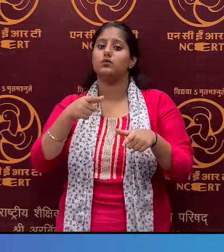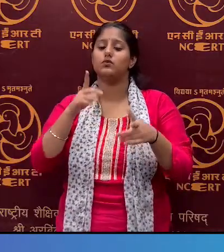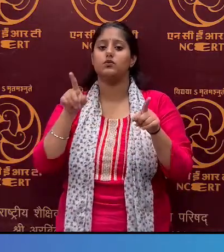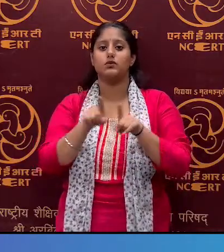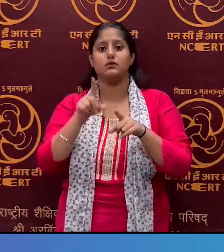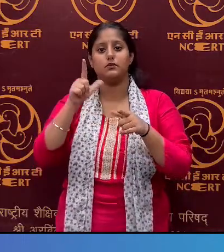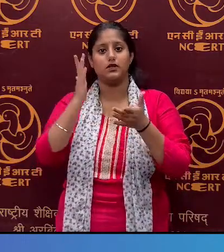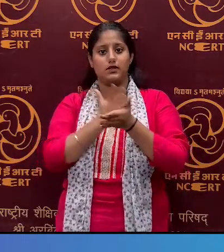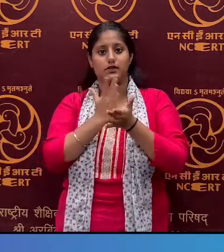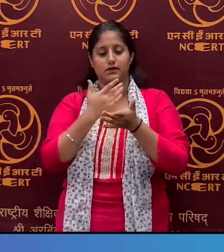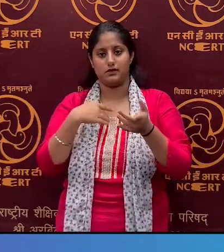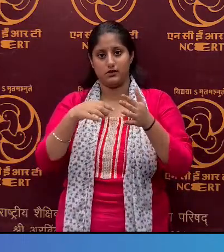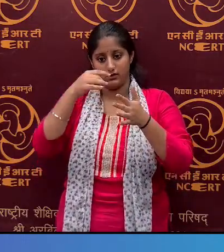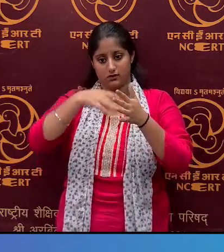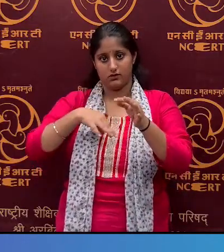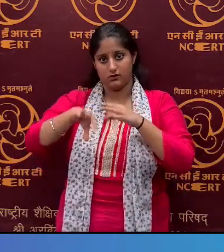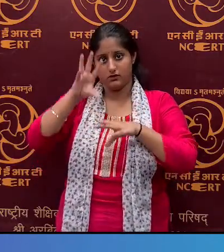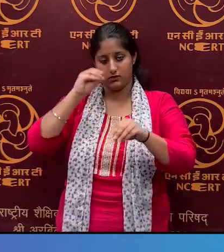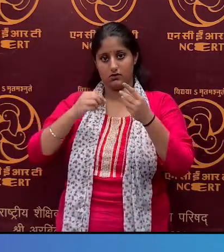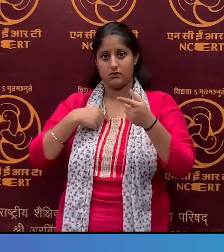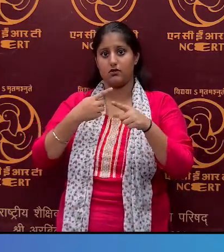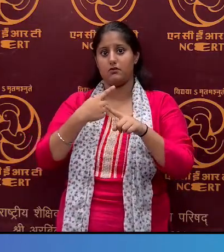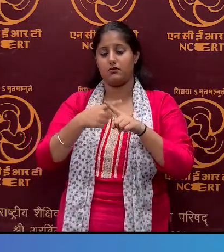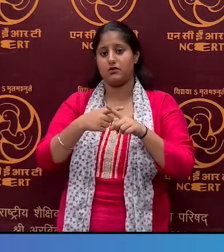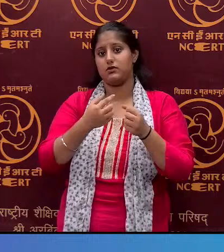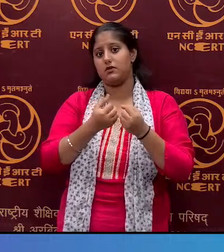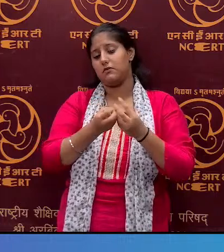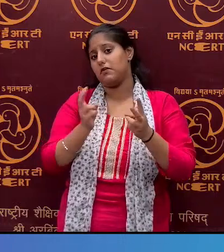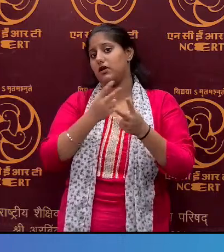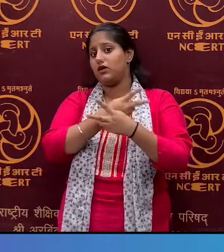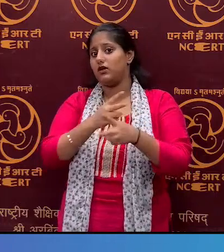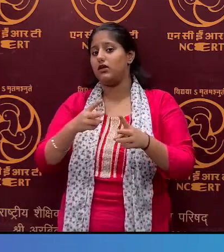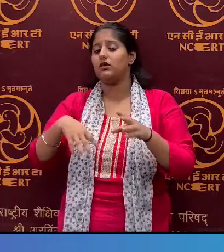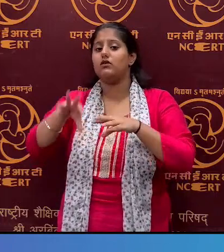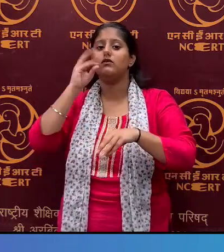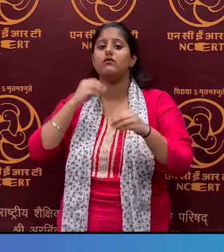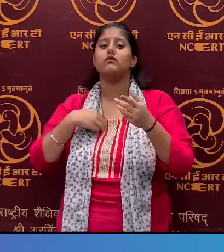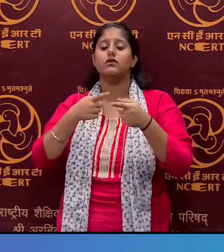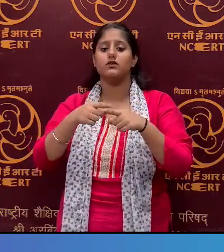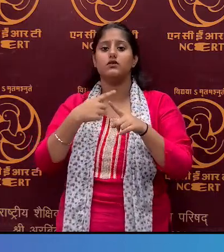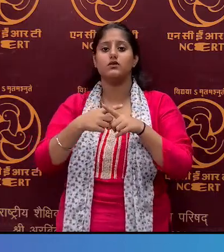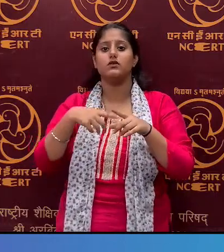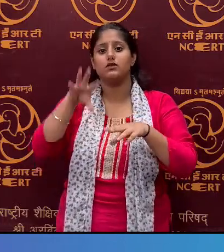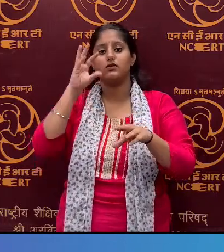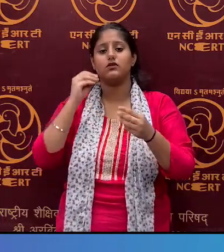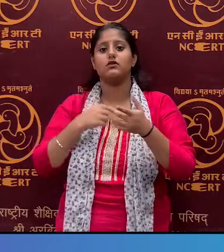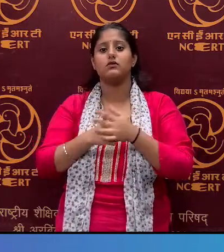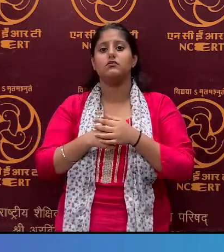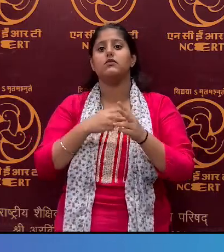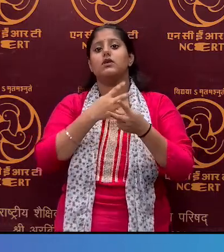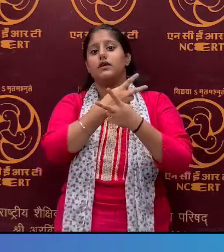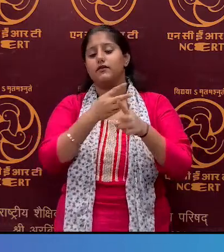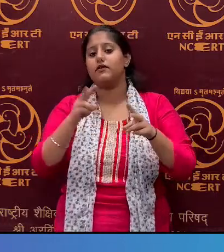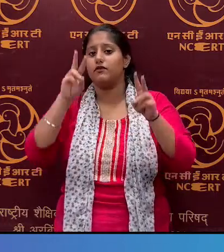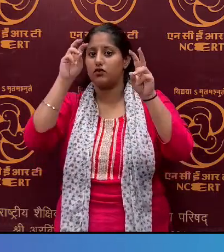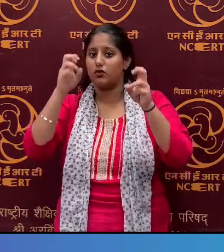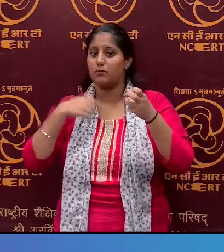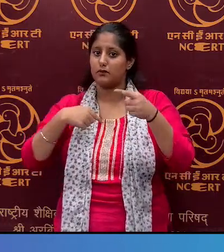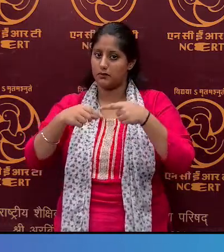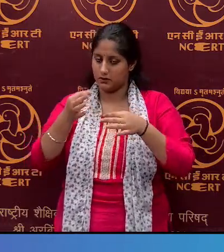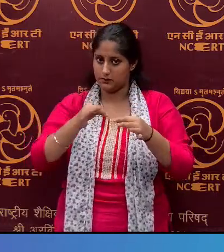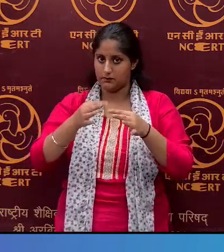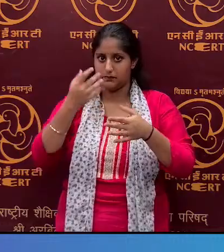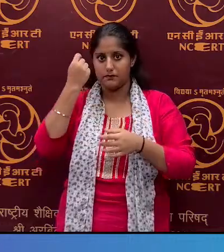सब तो जानने को मिला ही, लेकिन बहुत सारी हमने इंसाइट्स लिए इस चैप्टर में. जो हमारा सिलेबस था, जो अलग अलग टॉपिक्स थे, वो भी हमने कवर